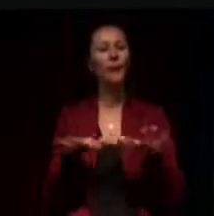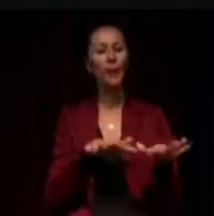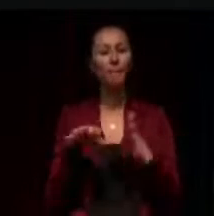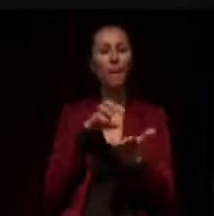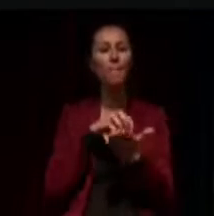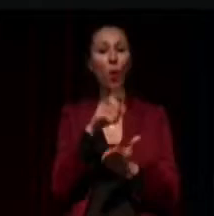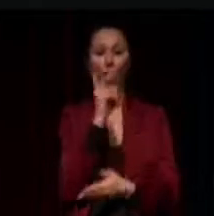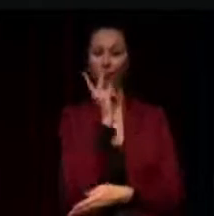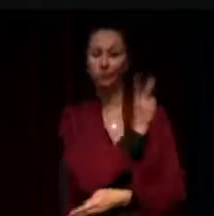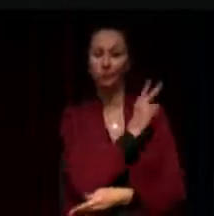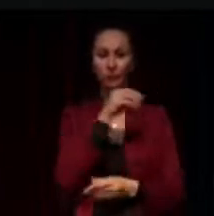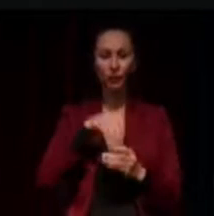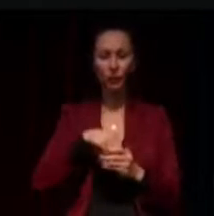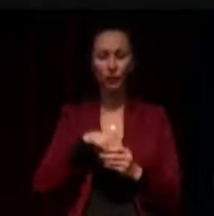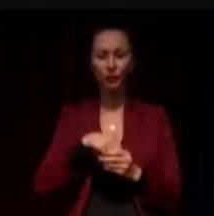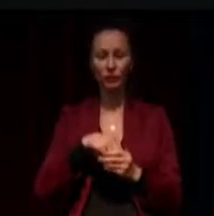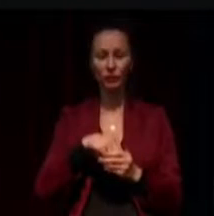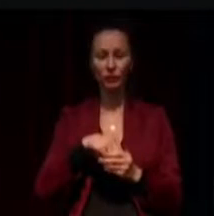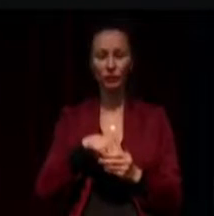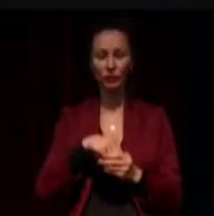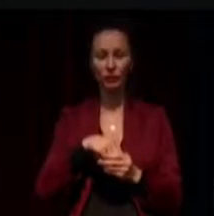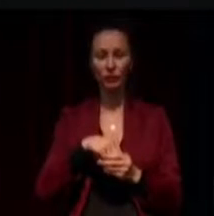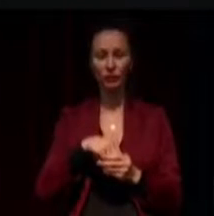deprem bölgeleri üzerinde yer